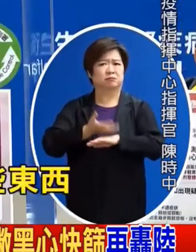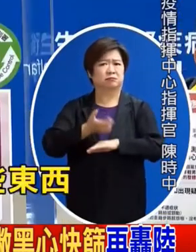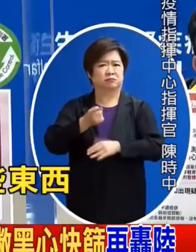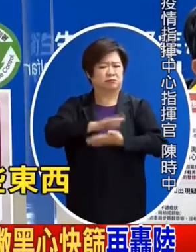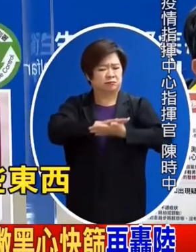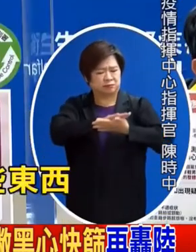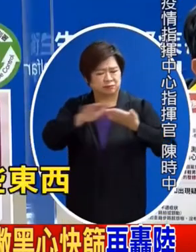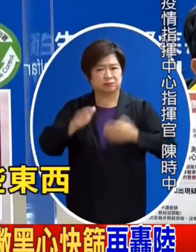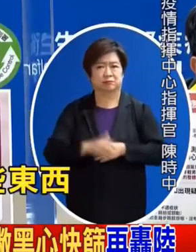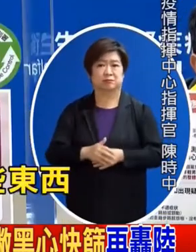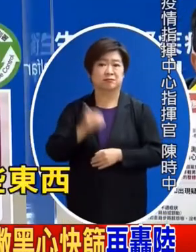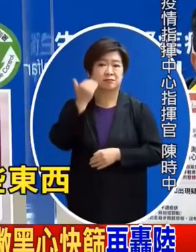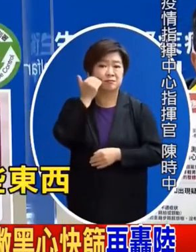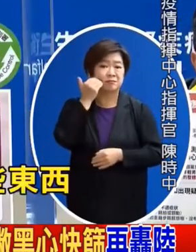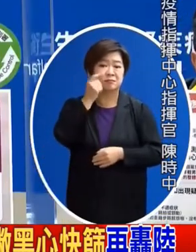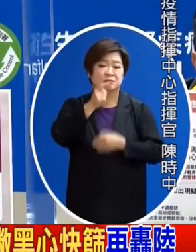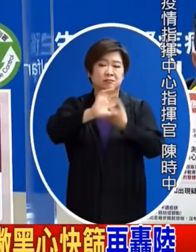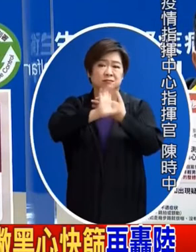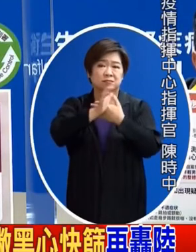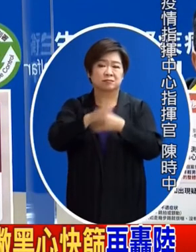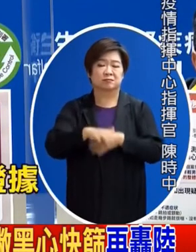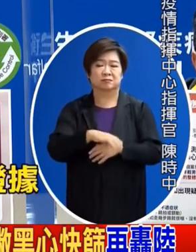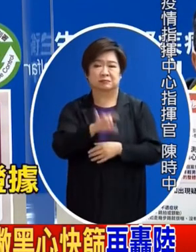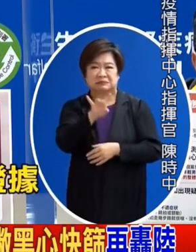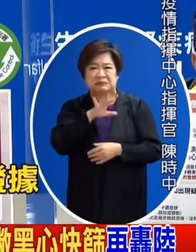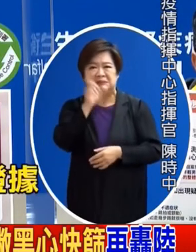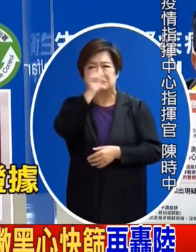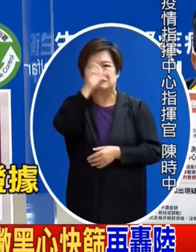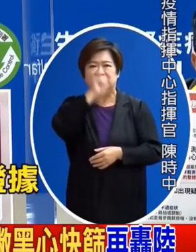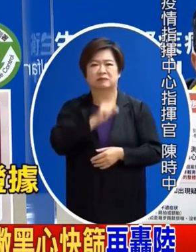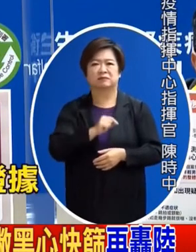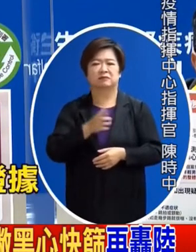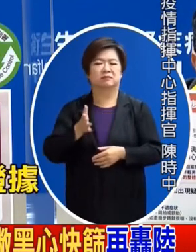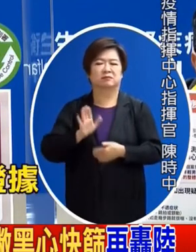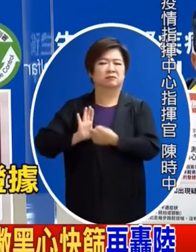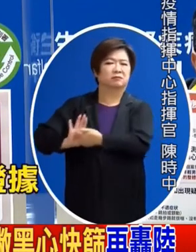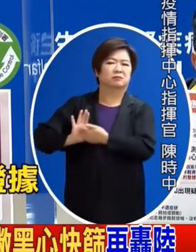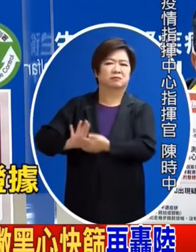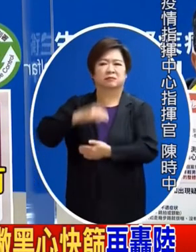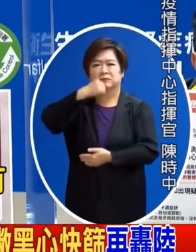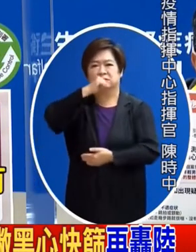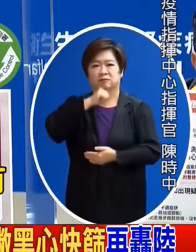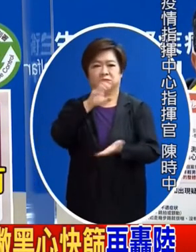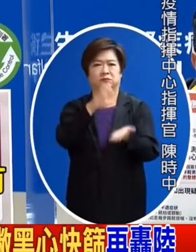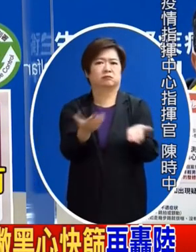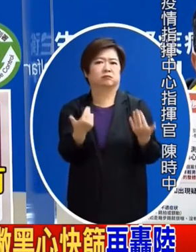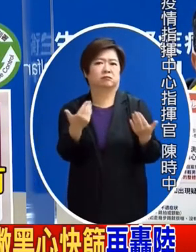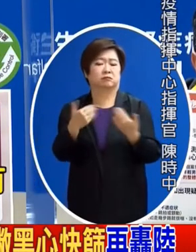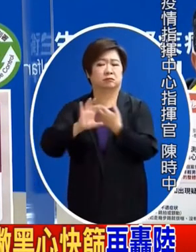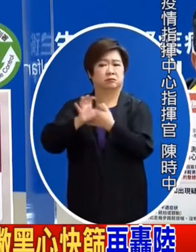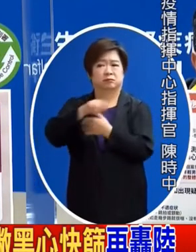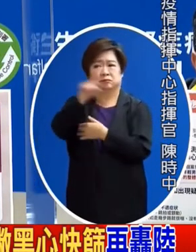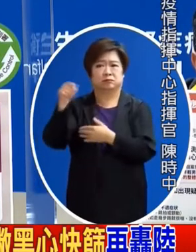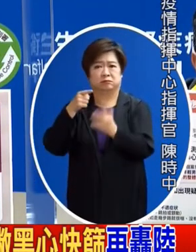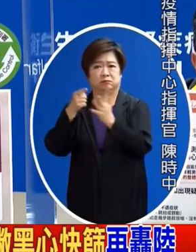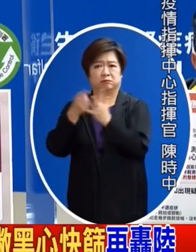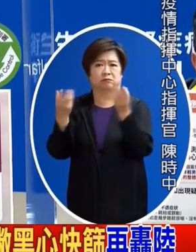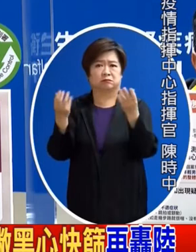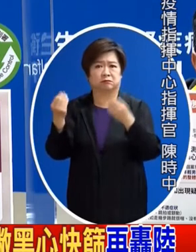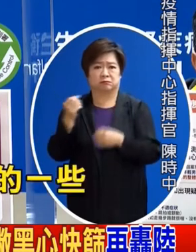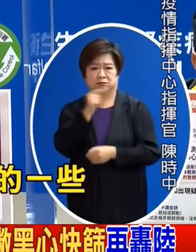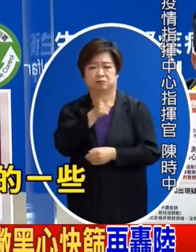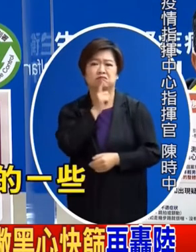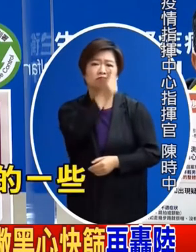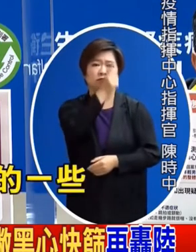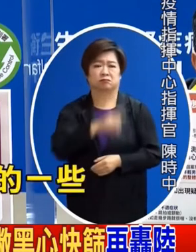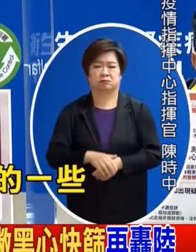如果有些国家一直拿这东西当作贸易障碍，应该要提出更清楚的一个证据。如果在别国都验没有，那只有在那边验